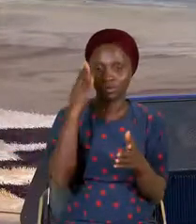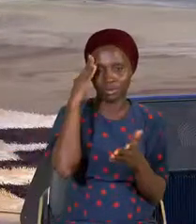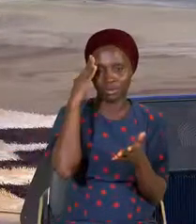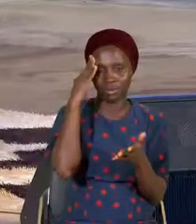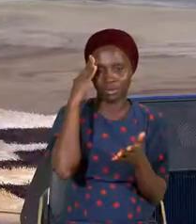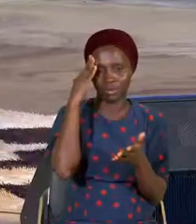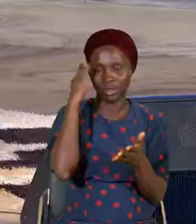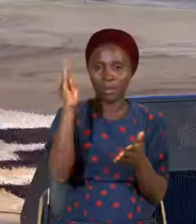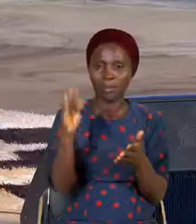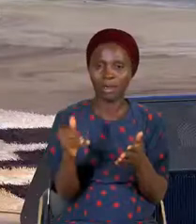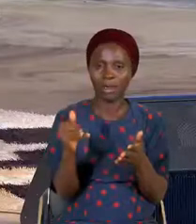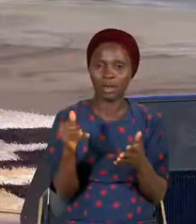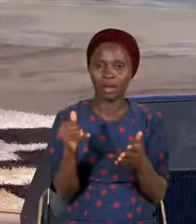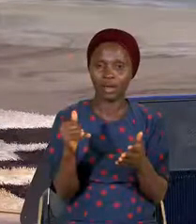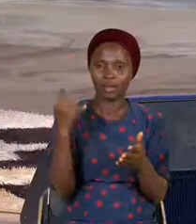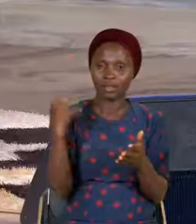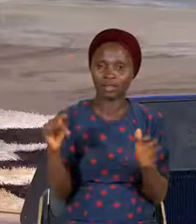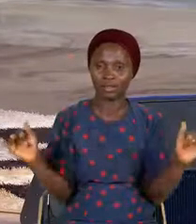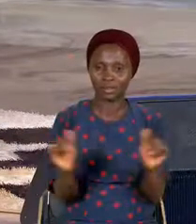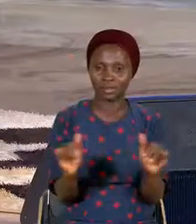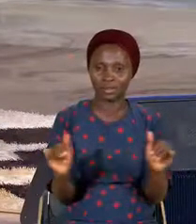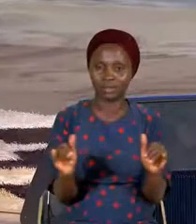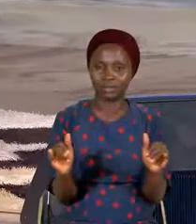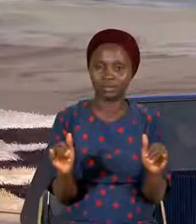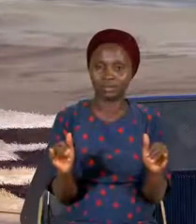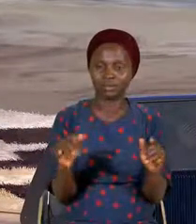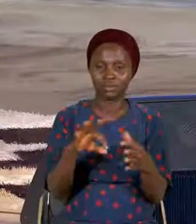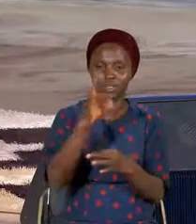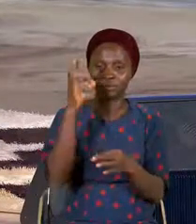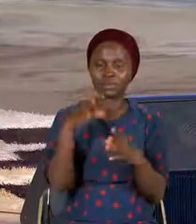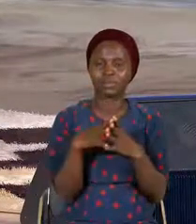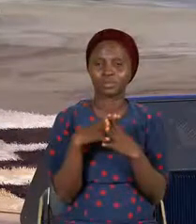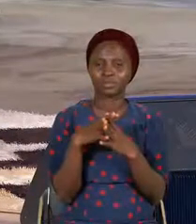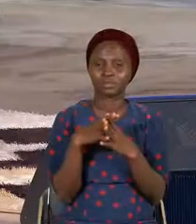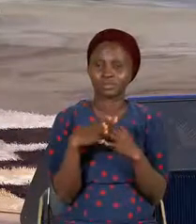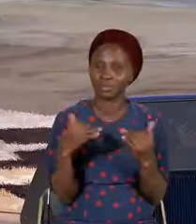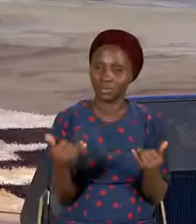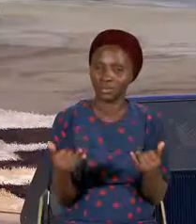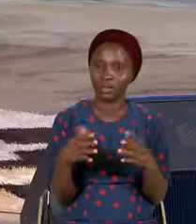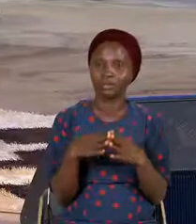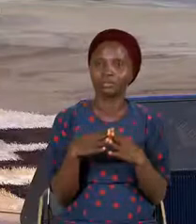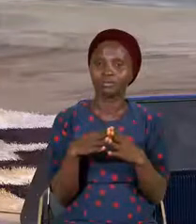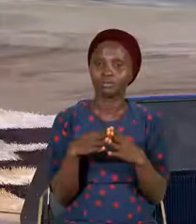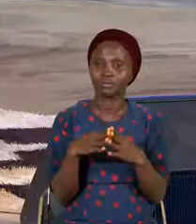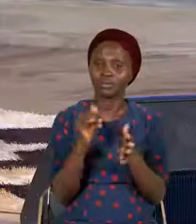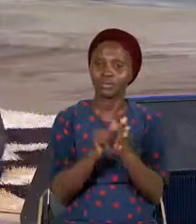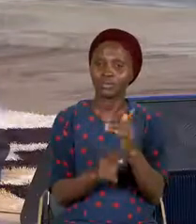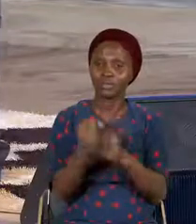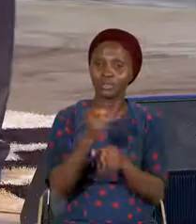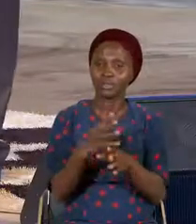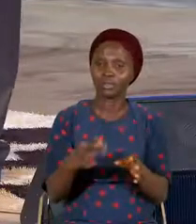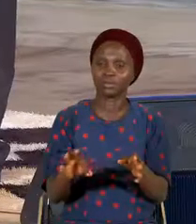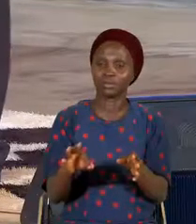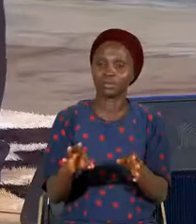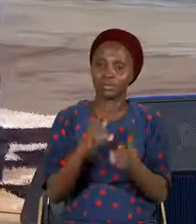de connaissance selon le même esprit. Maintenant, ce genre